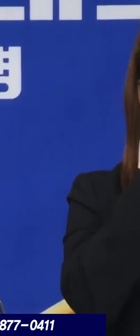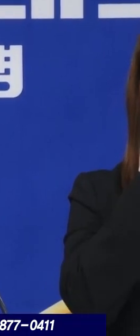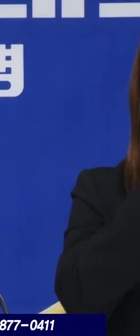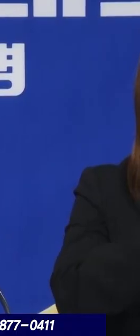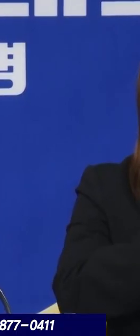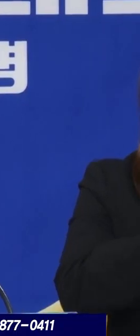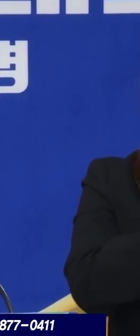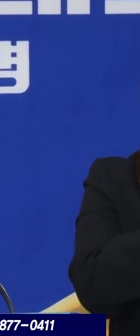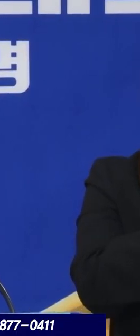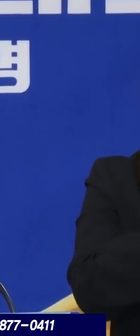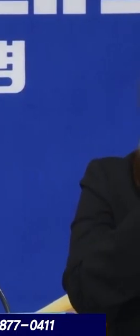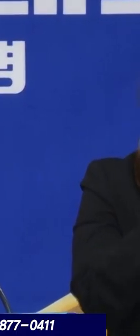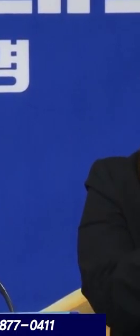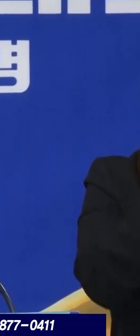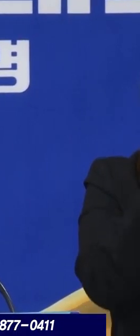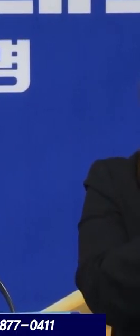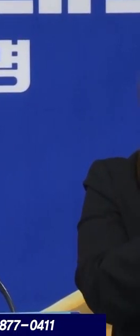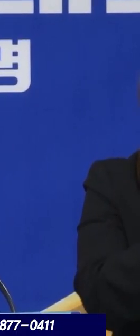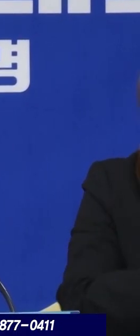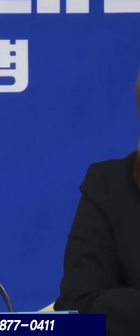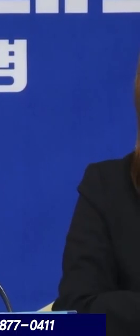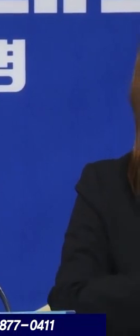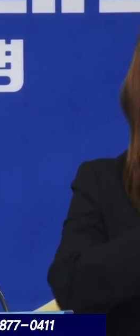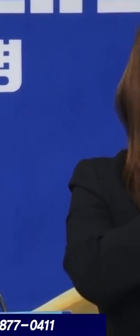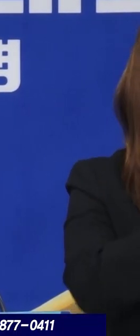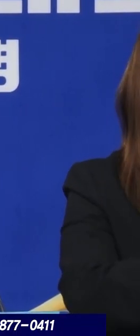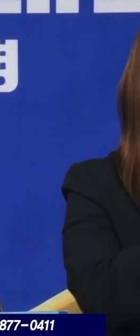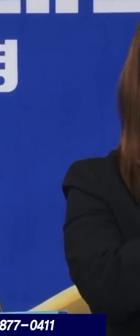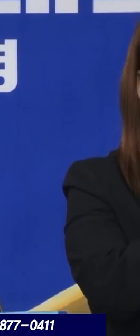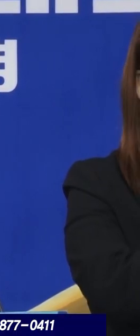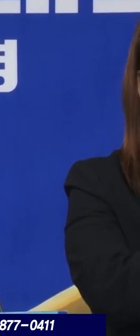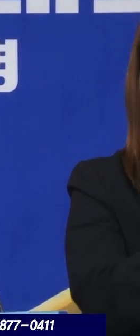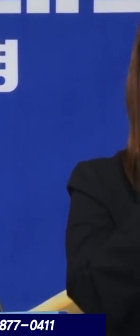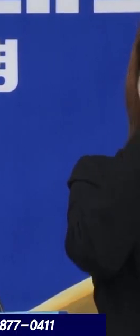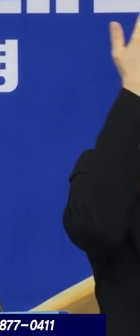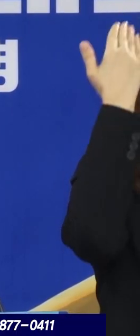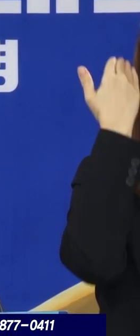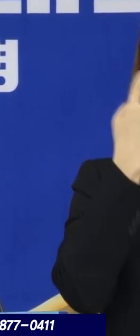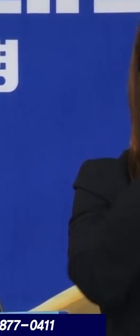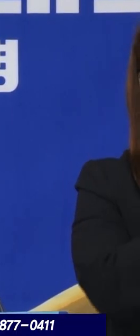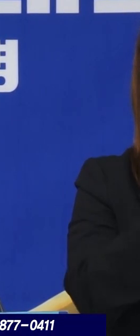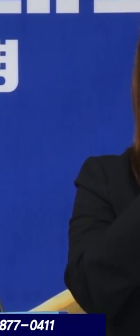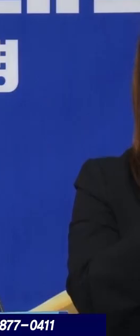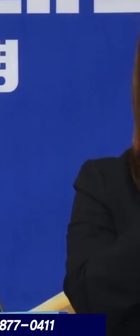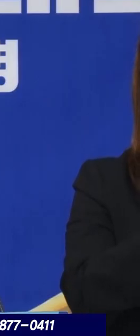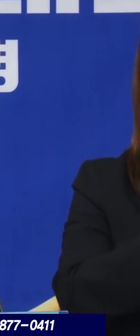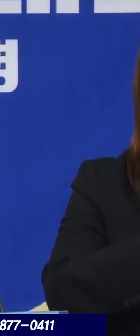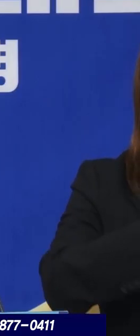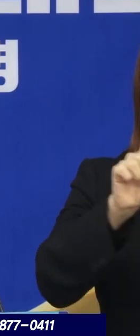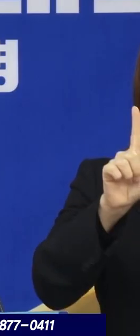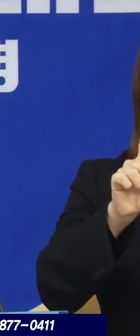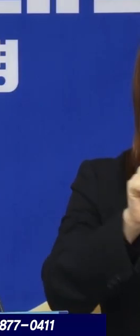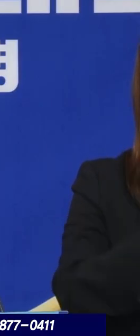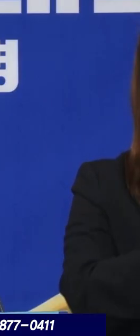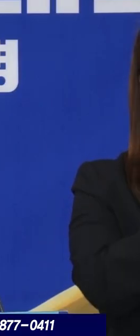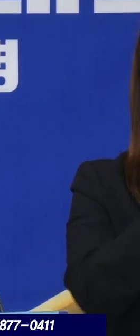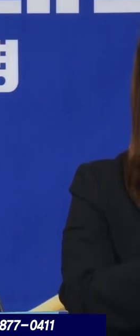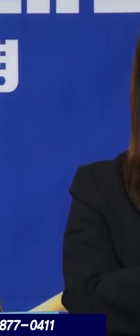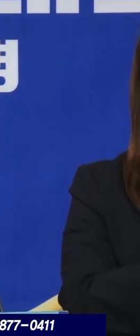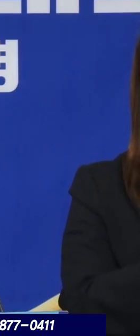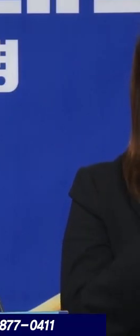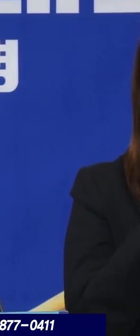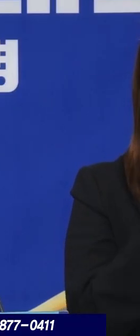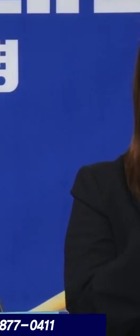국민검증법률지원단장 양문암입니다. 윤석열 후보는 지난 2021년 12월달